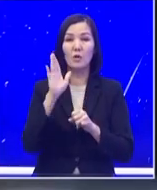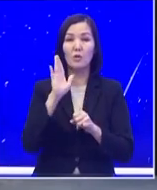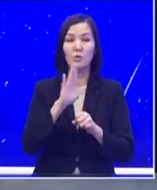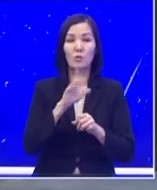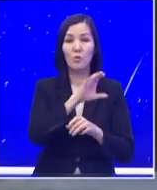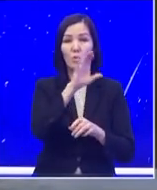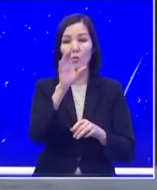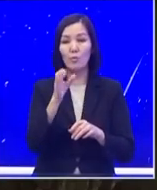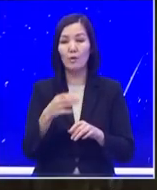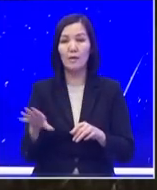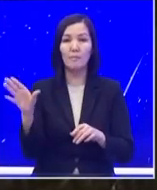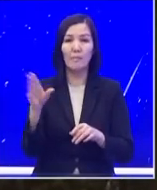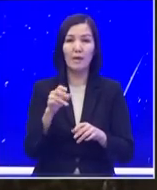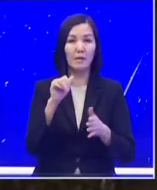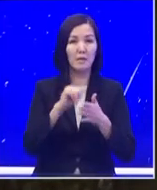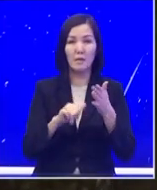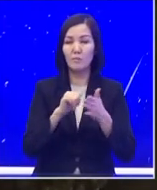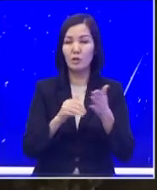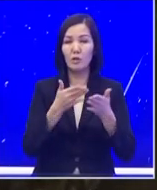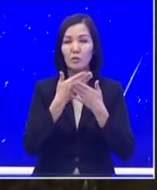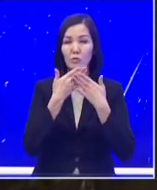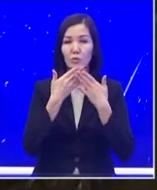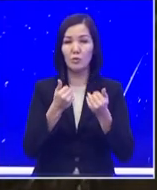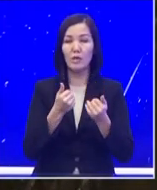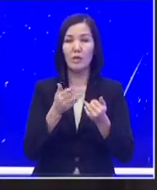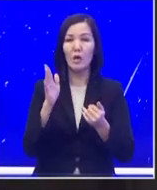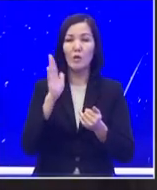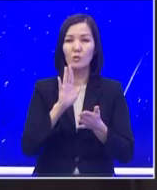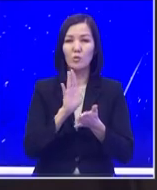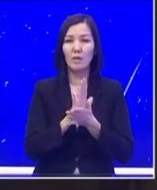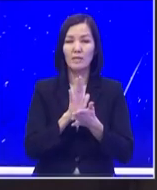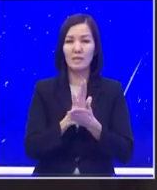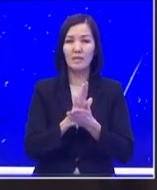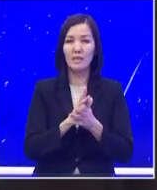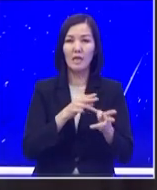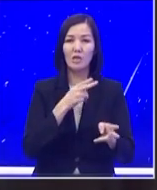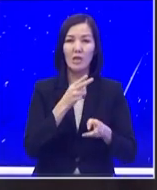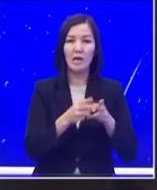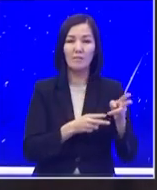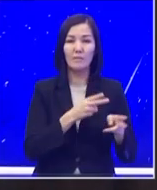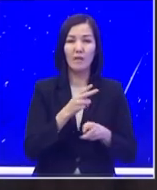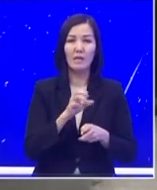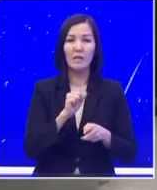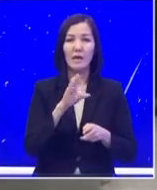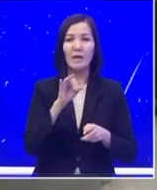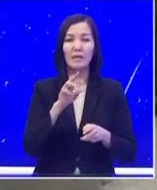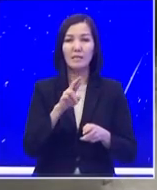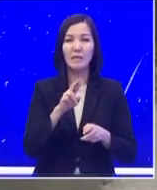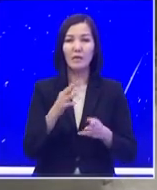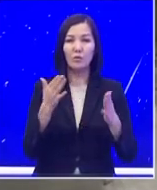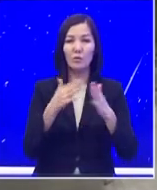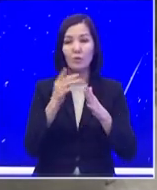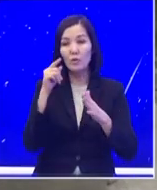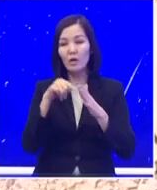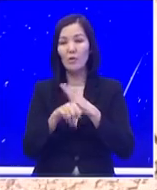еш ақау байқай алмады. Соңында олар етекке түсіп, суымыз ластанды деп шаңғымданғандардың бірі Асия Исаеваның ауласына